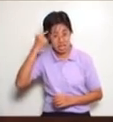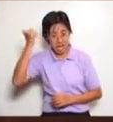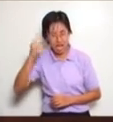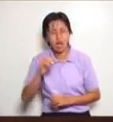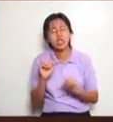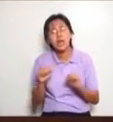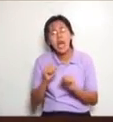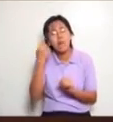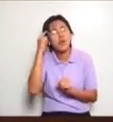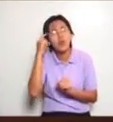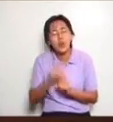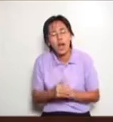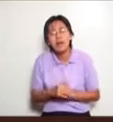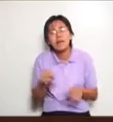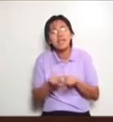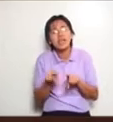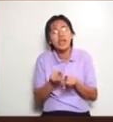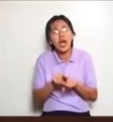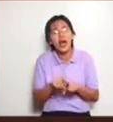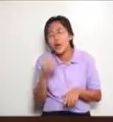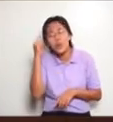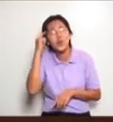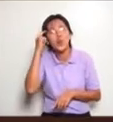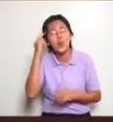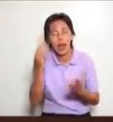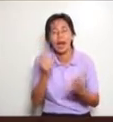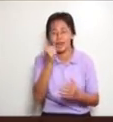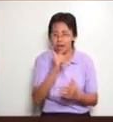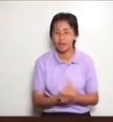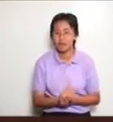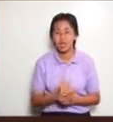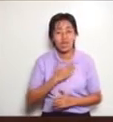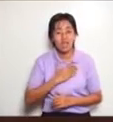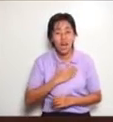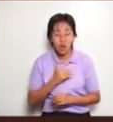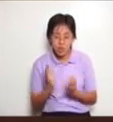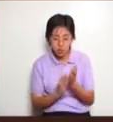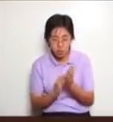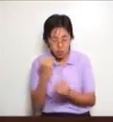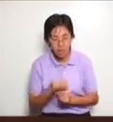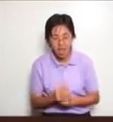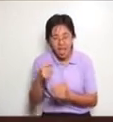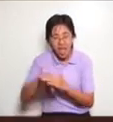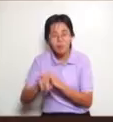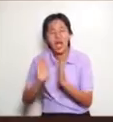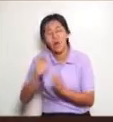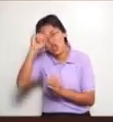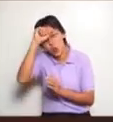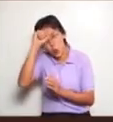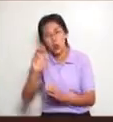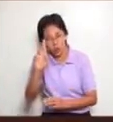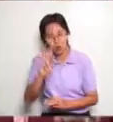องแร่งง่อยไปบางครั้ง continuum่างขผู้ชายผู้ชายไม่ชอบถกขมกแนอนถ้ไปขมเขาบๆ เขจะไปแ่บหากอื่นทปformed